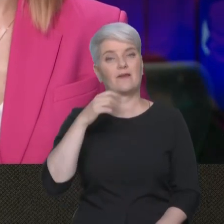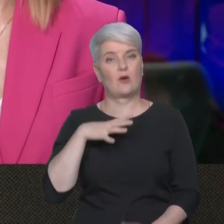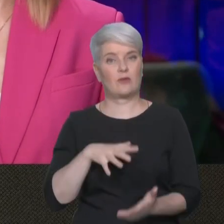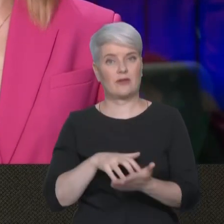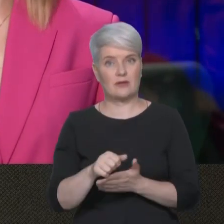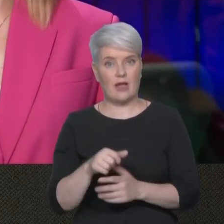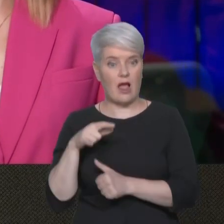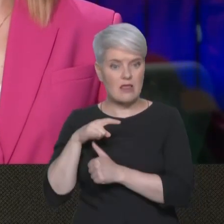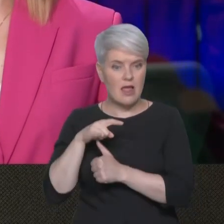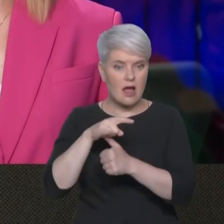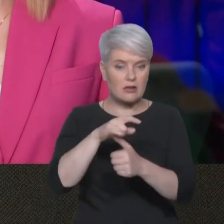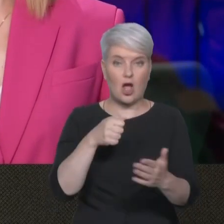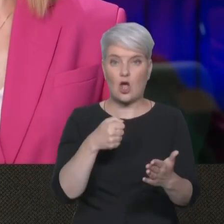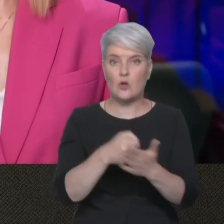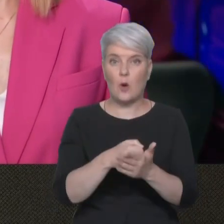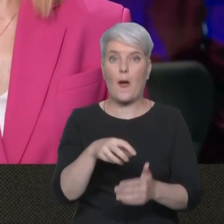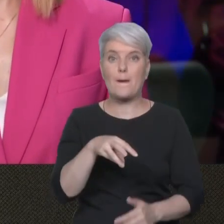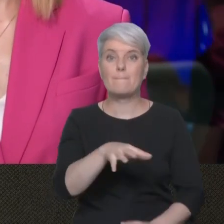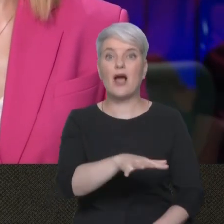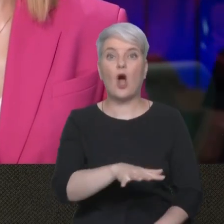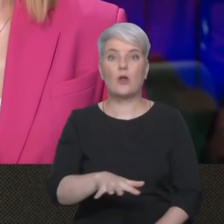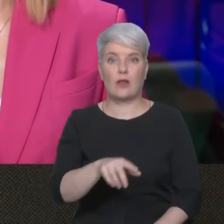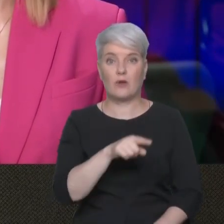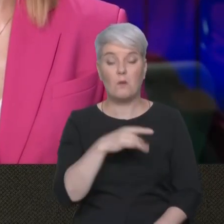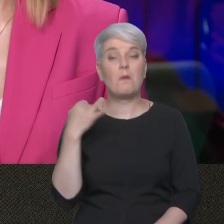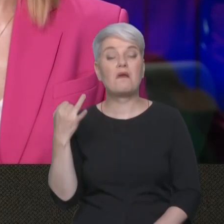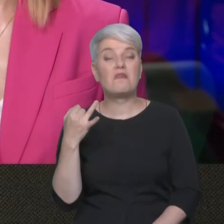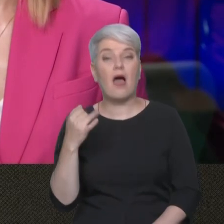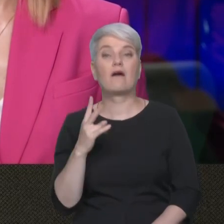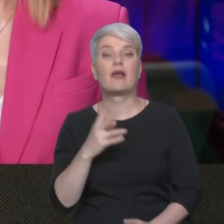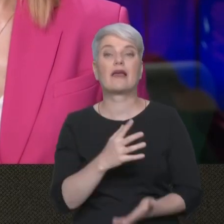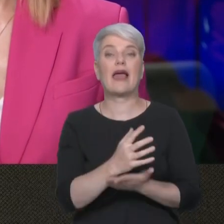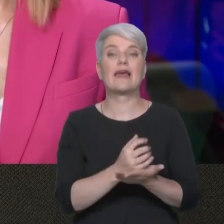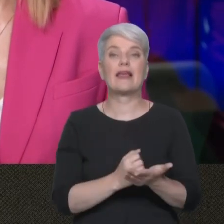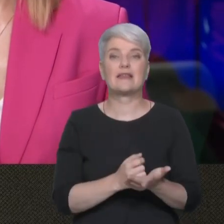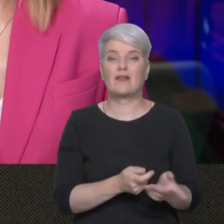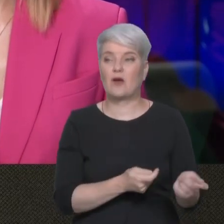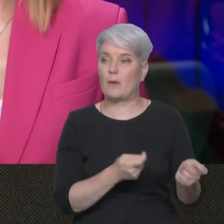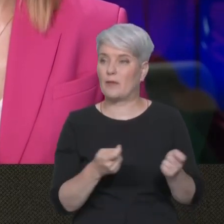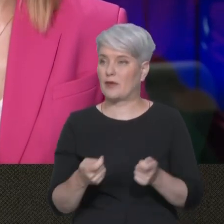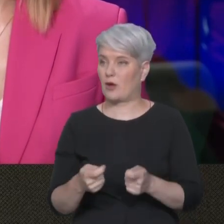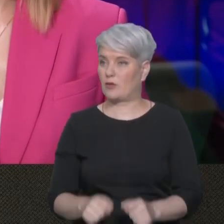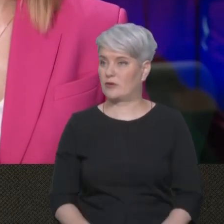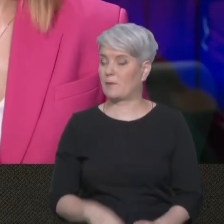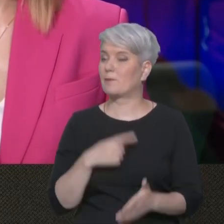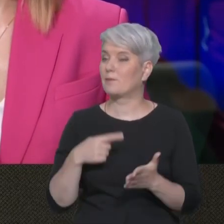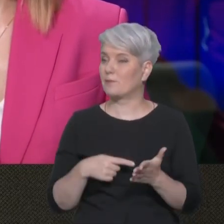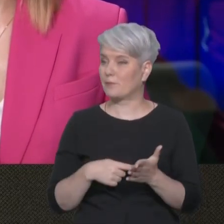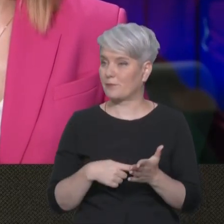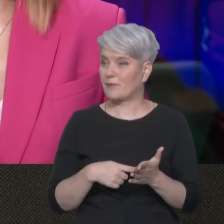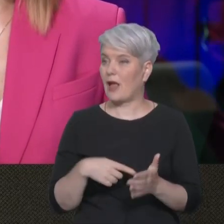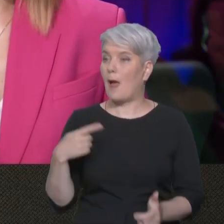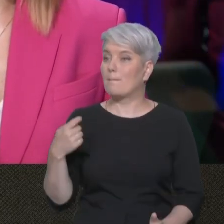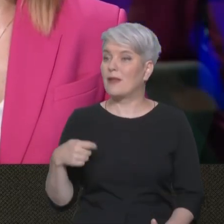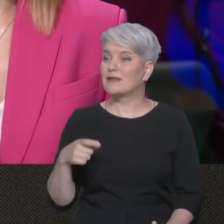рівня Миколаївщини. Тобто йому цікаво, що підтягується за резерви. Пані Наталя, президент Володимир Зеленський